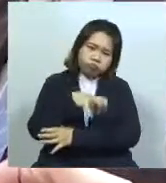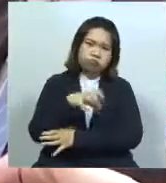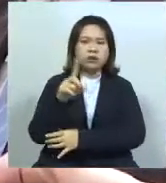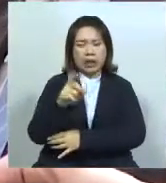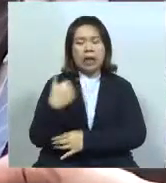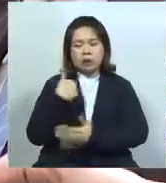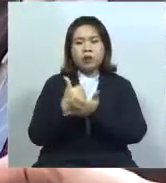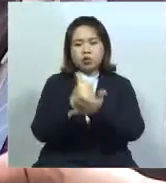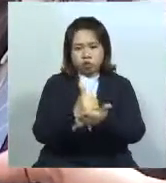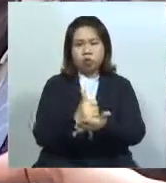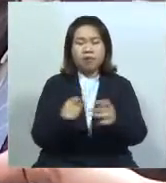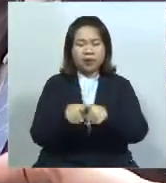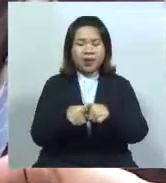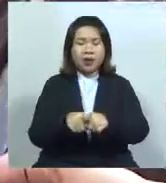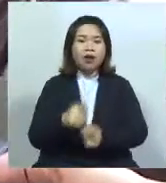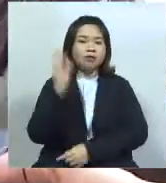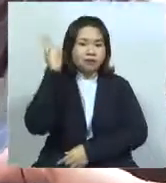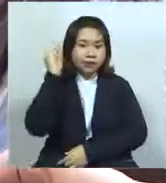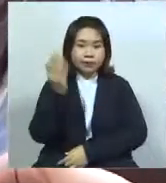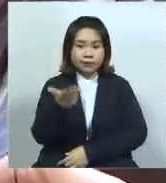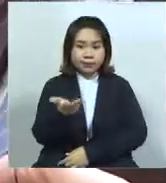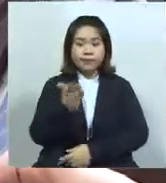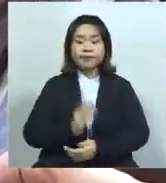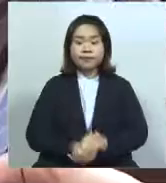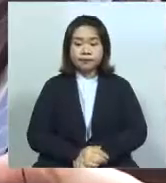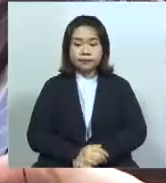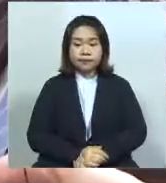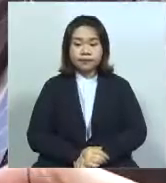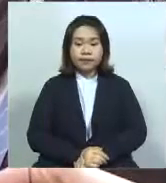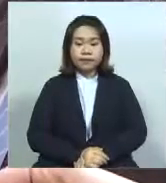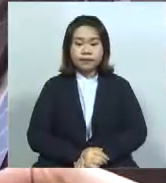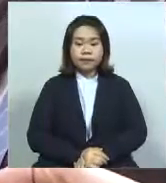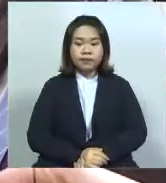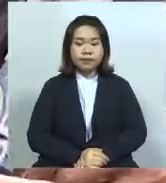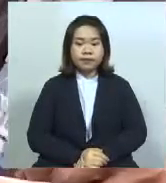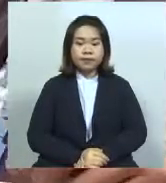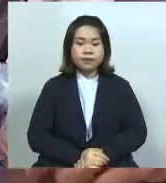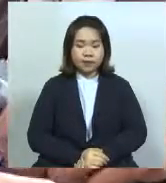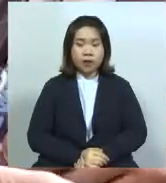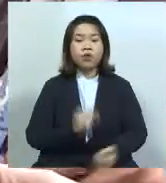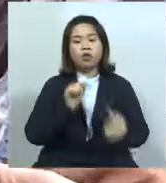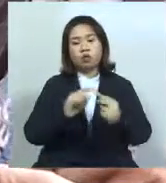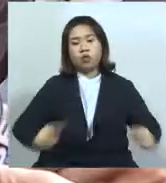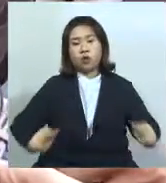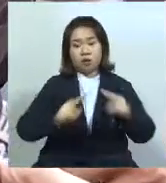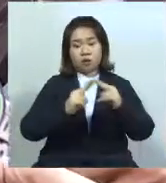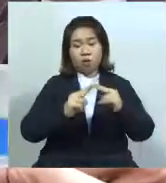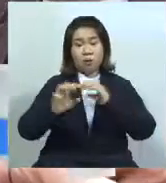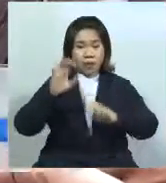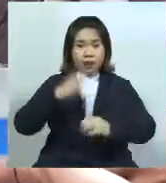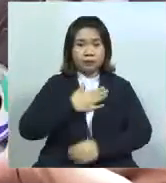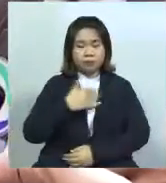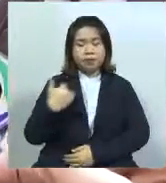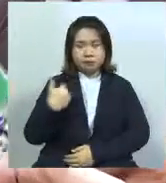ความเสียหายด้วยนะครับลองไปฟังเสียงของท่านรัฐมนตรีว่าการกระทรวงมหาดไทยกันครับ ในส่วนของกระทรวงมหาดไทยเนี่ยเราดูพื้น